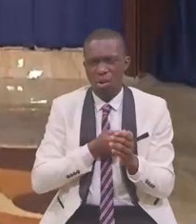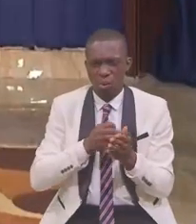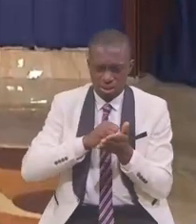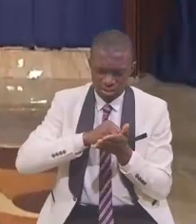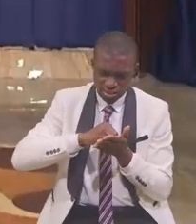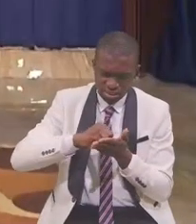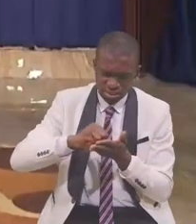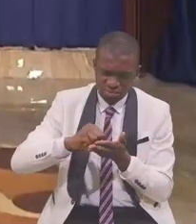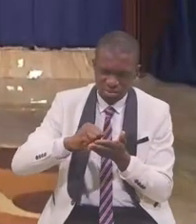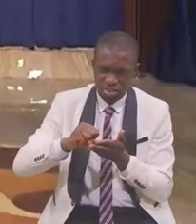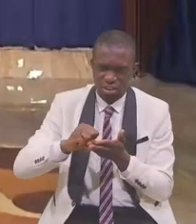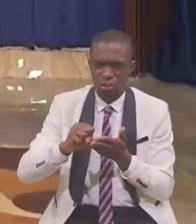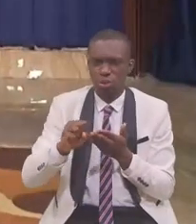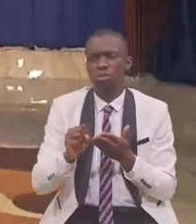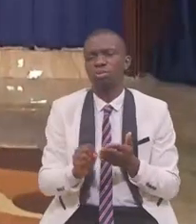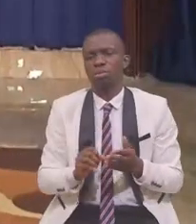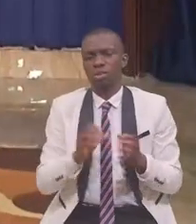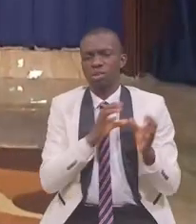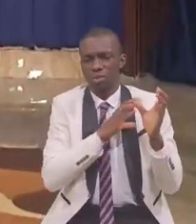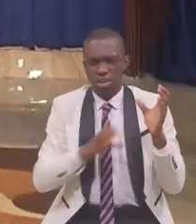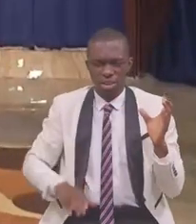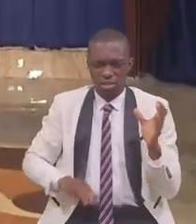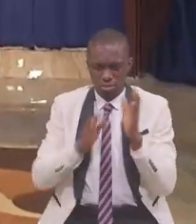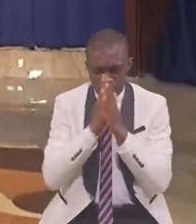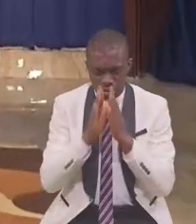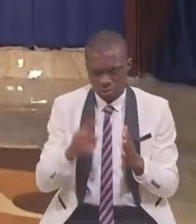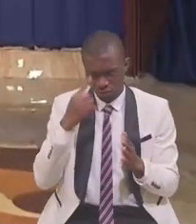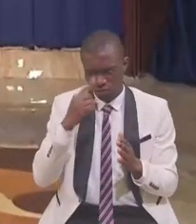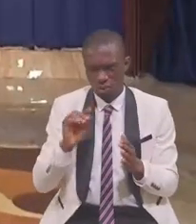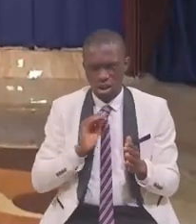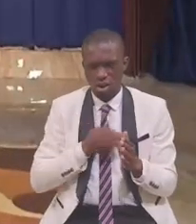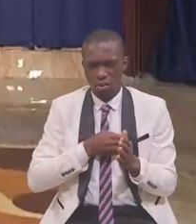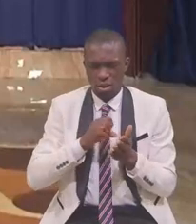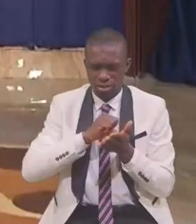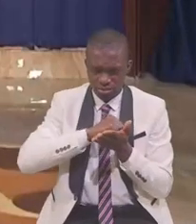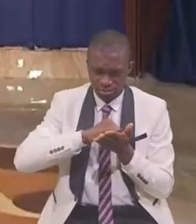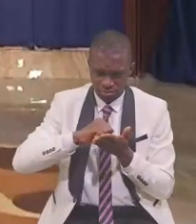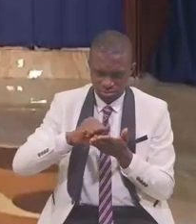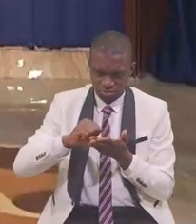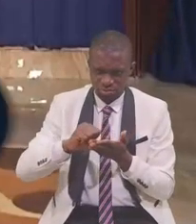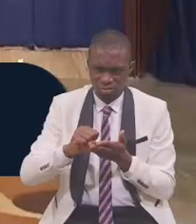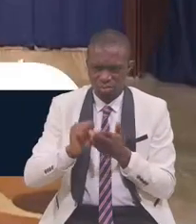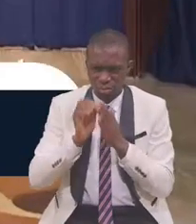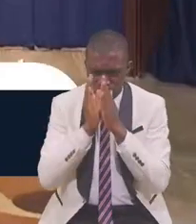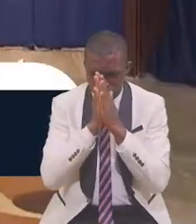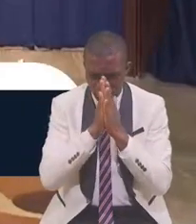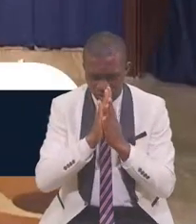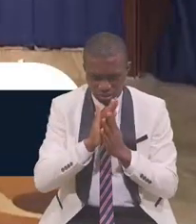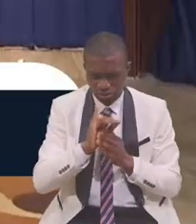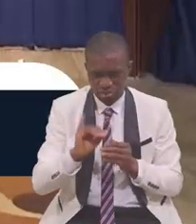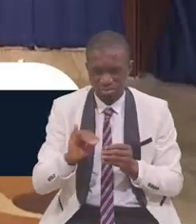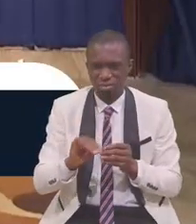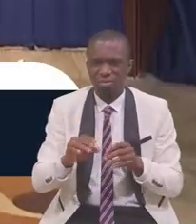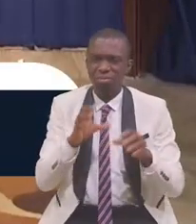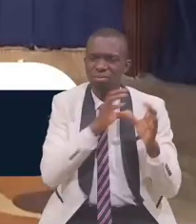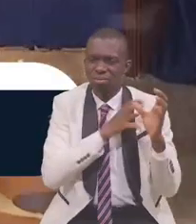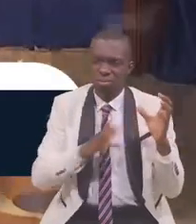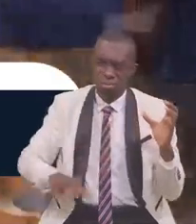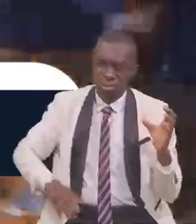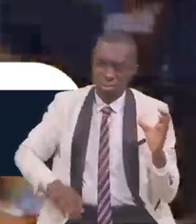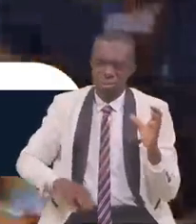sanctification, la prière de Christ pour notre sanctification. Mais le titre est la supplication